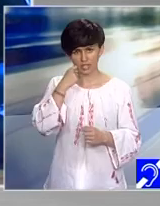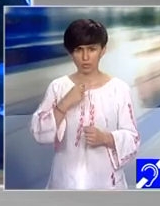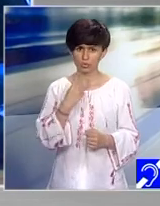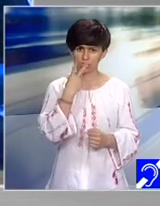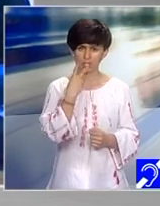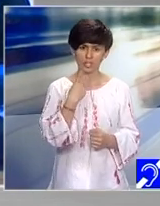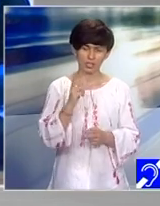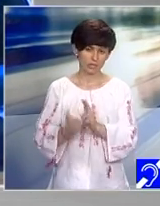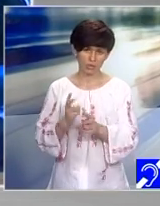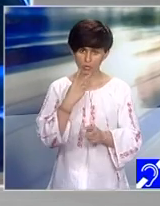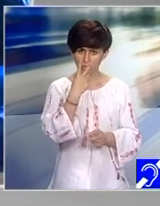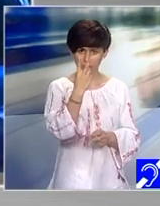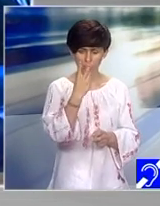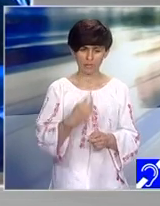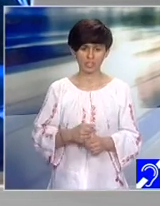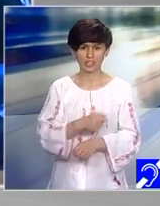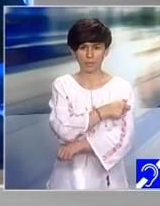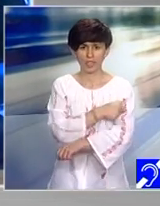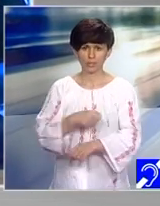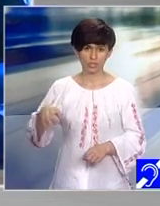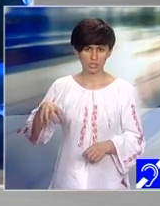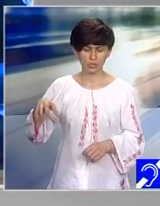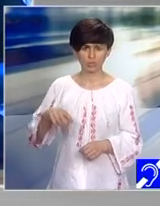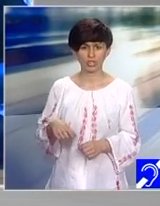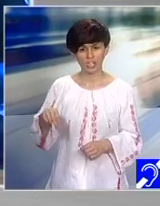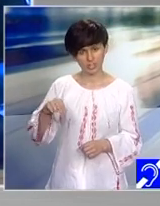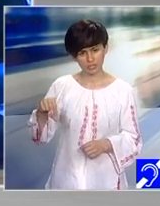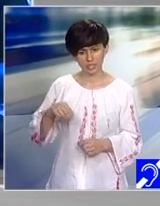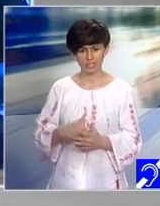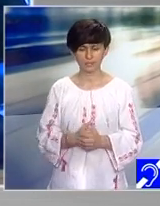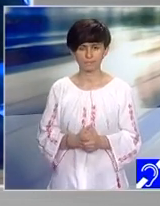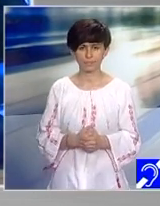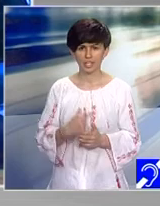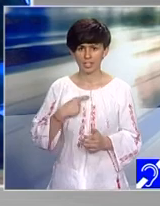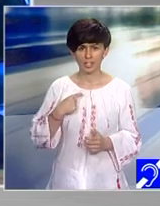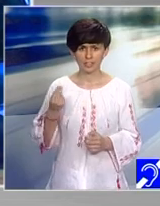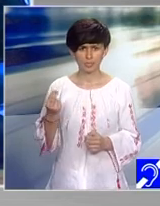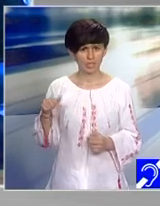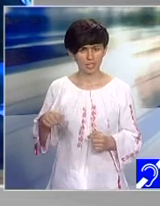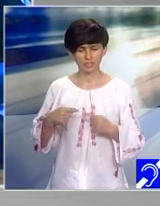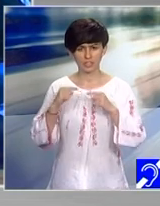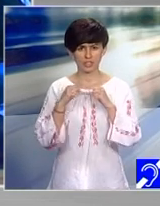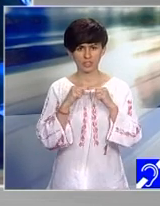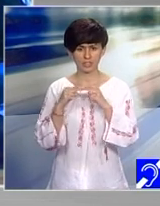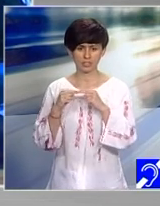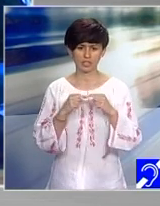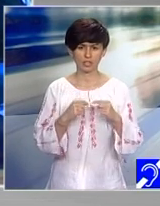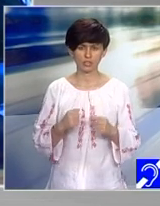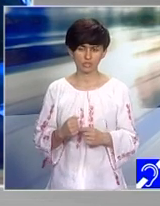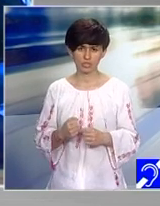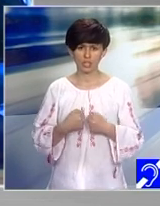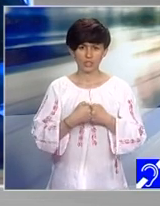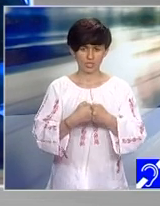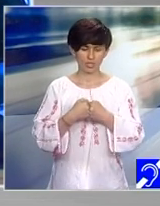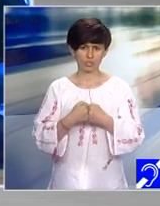Local, în Cluj, în județ, cum va arăta Consiliul Județean, dar evident că astfel de negocieri, decizii, discuții se fac